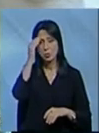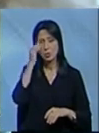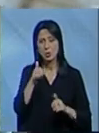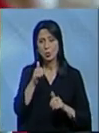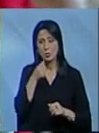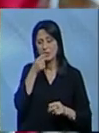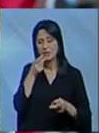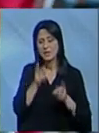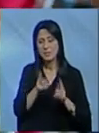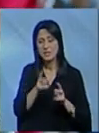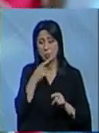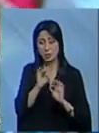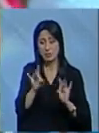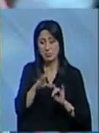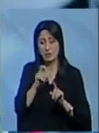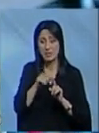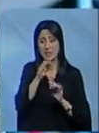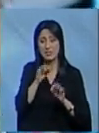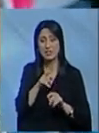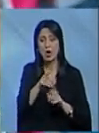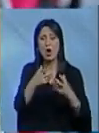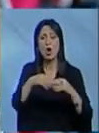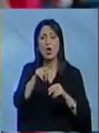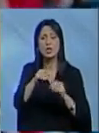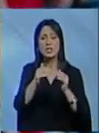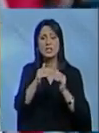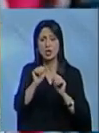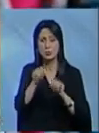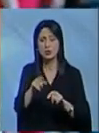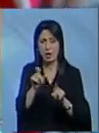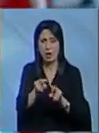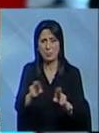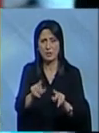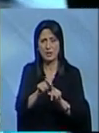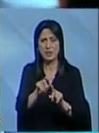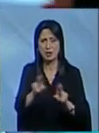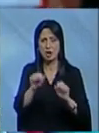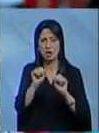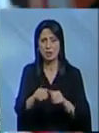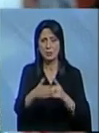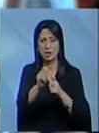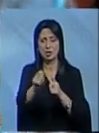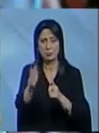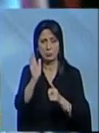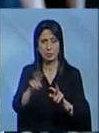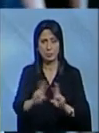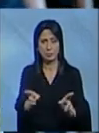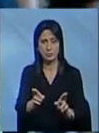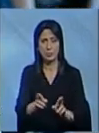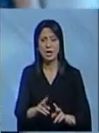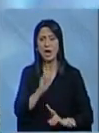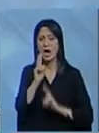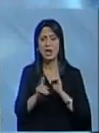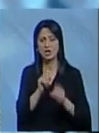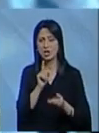რომელიც სამზარეულოში არის ნათქვამი, თქვენ ოჯახებში და თქვენს სახლებში იგივენაირად შეიძლება დაჯათქმედებათ მოინათლოს. ეს